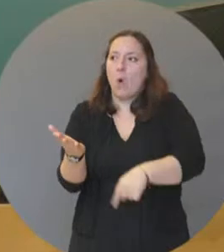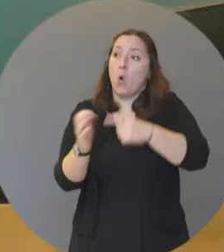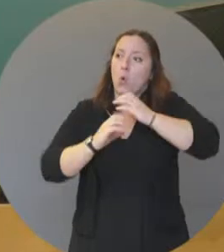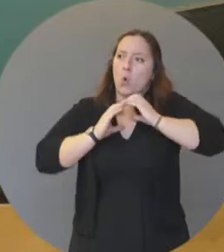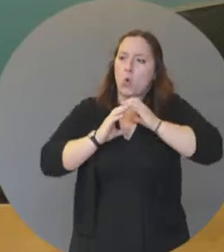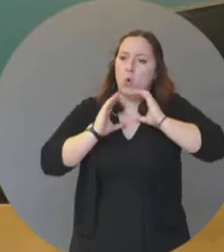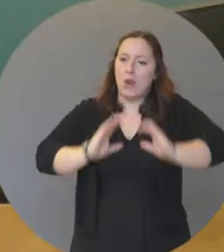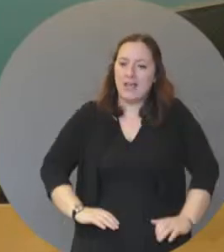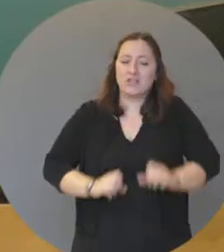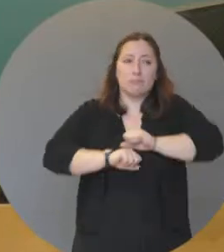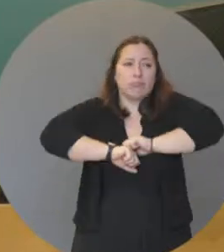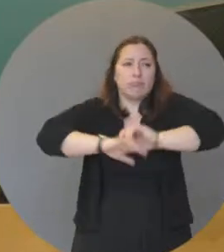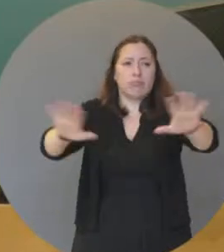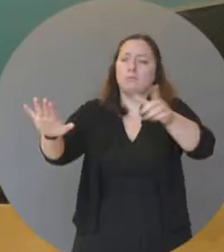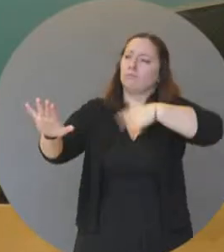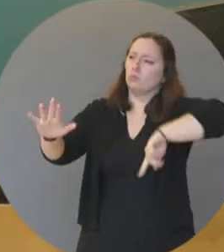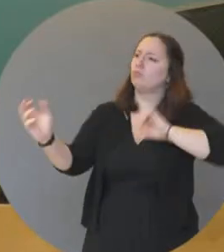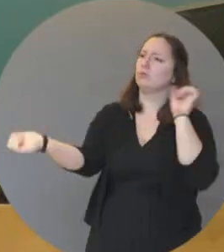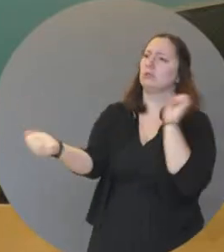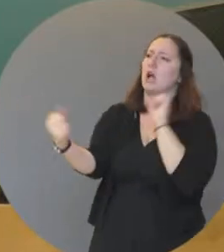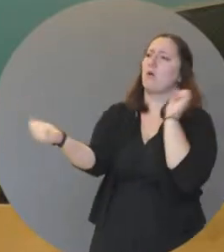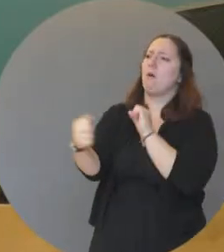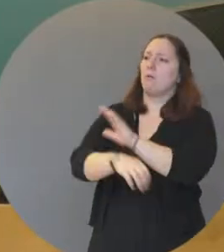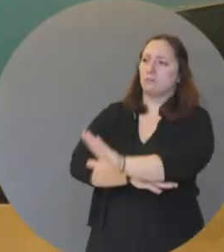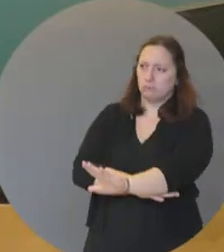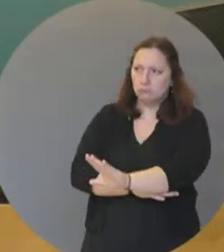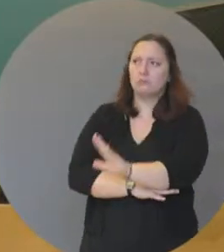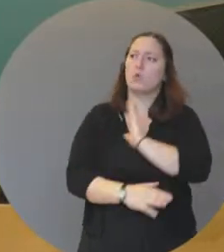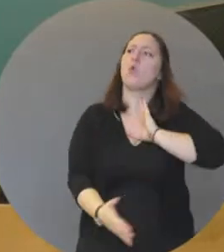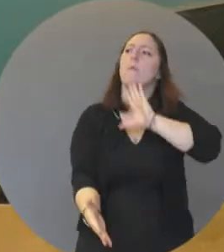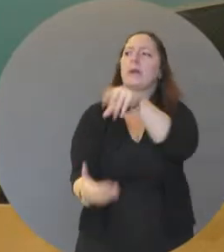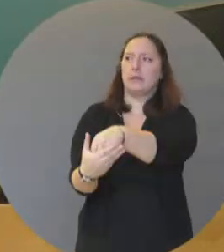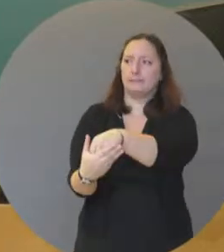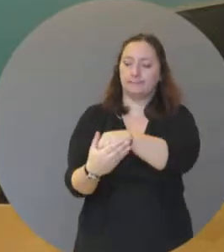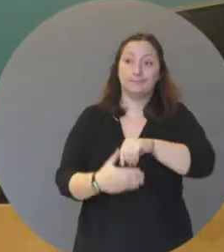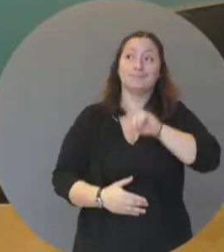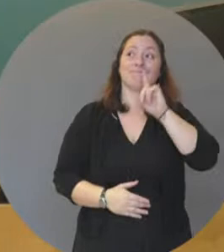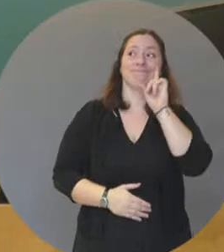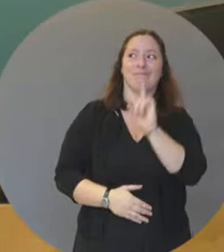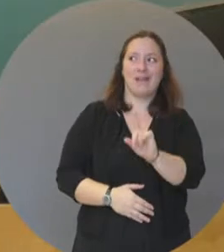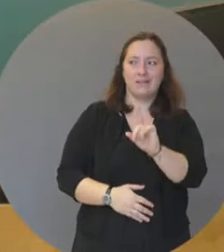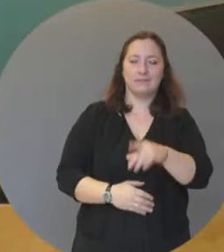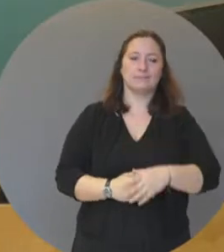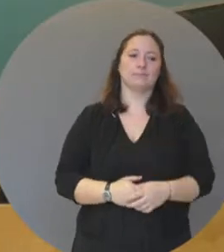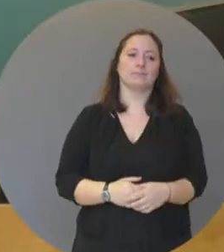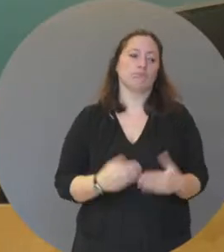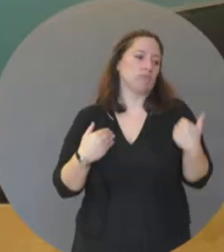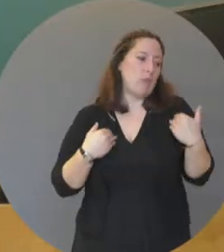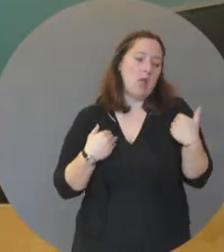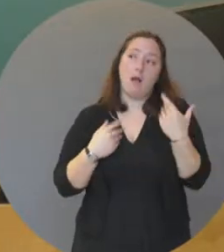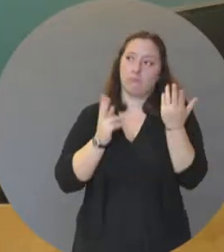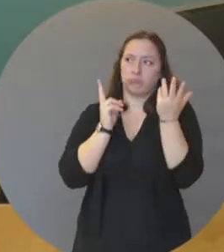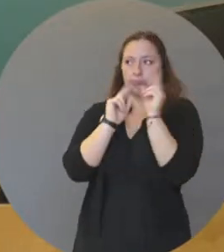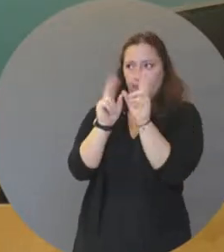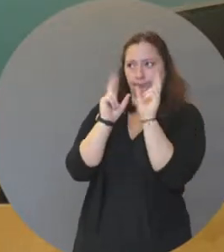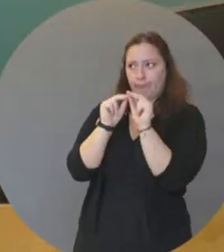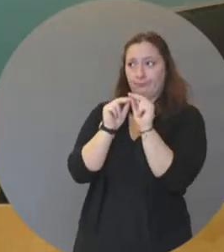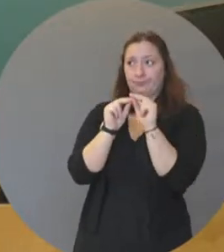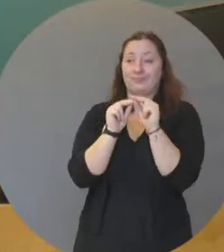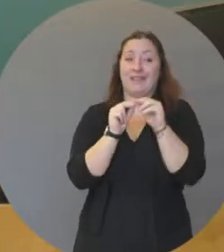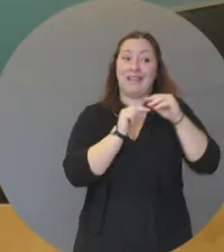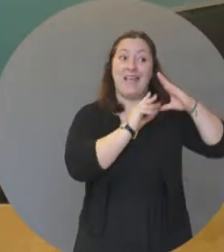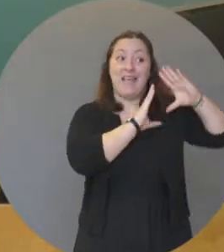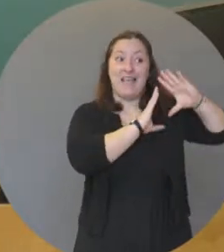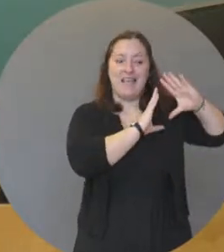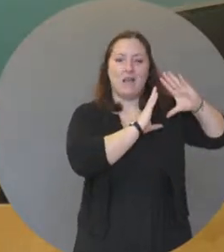et nous la partageons nous la partageons toutefois comme j'ai essayé de le démontrer ce sujet